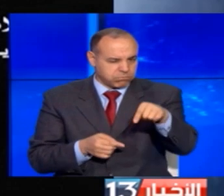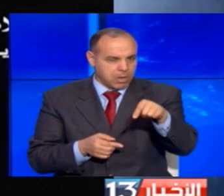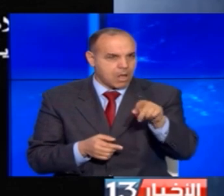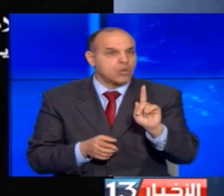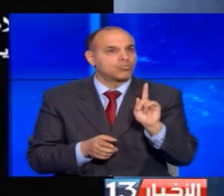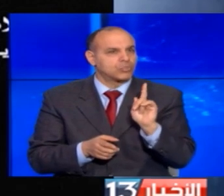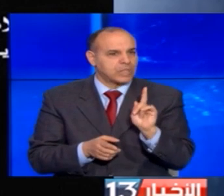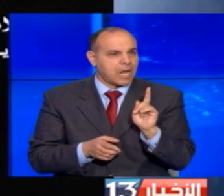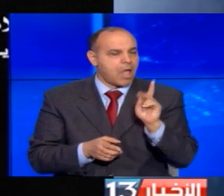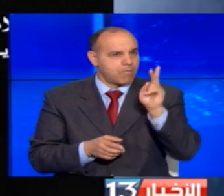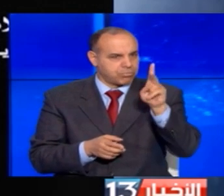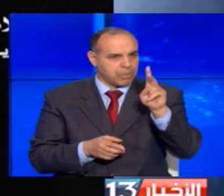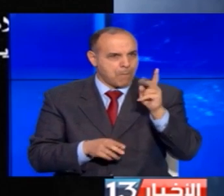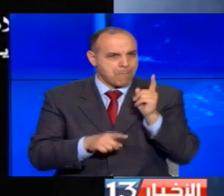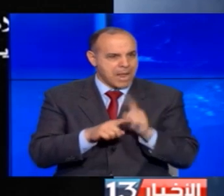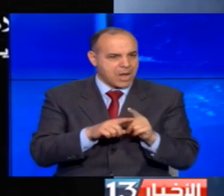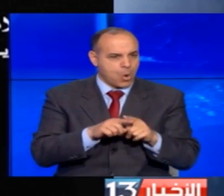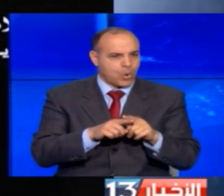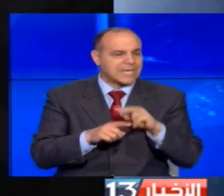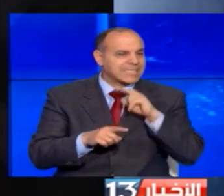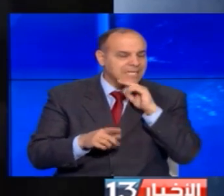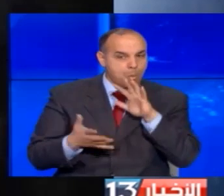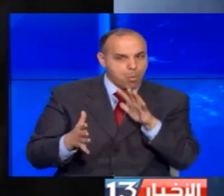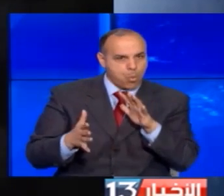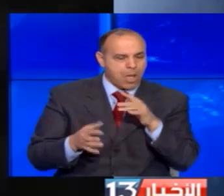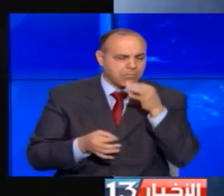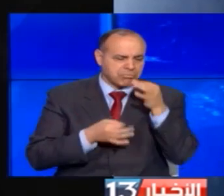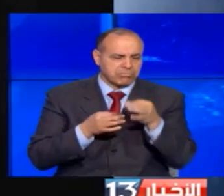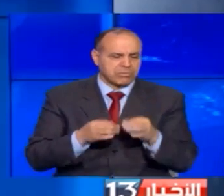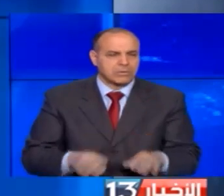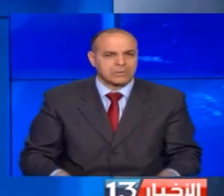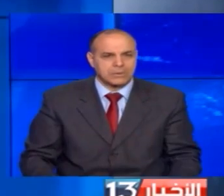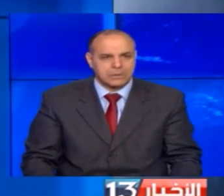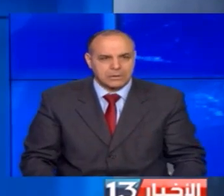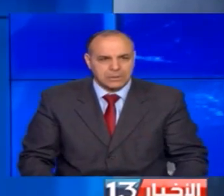آجلا لمنعها من مهاجمة إسرائيل وفق تصريحه.